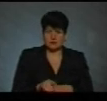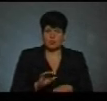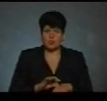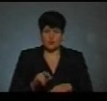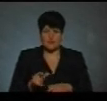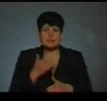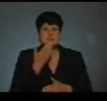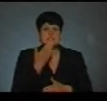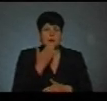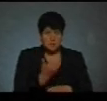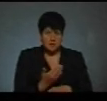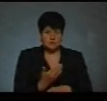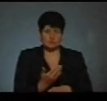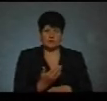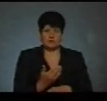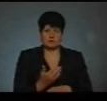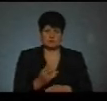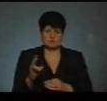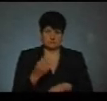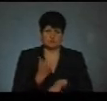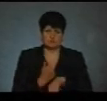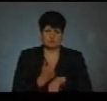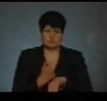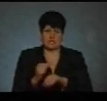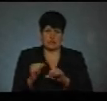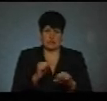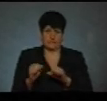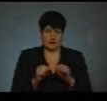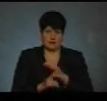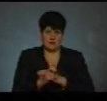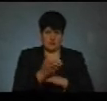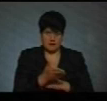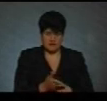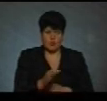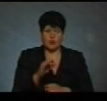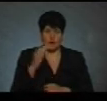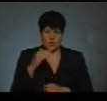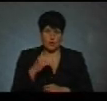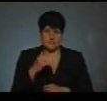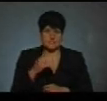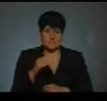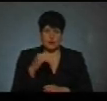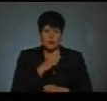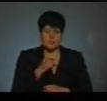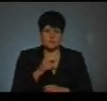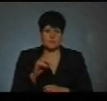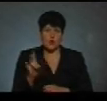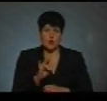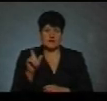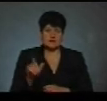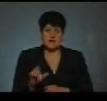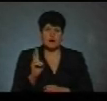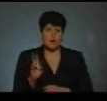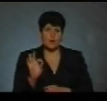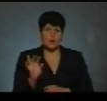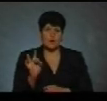це запитував в настоятеля, запитував особисто в отця Корнелія. Мені відповідали про те,